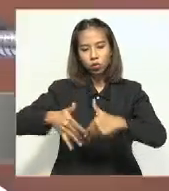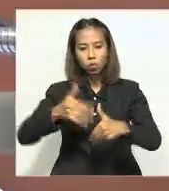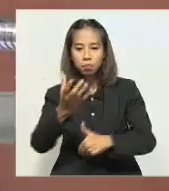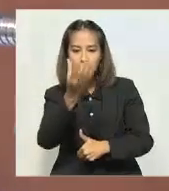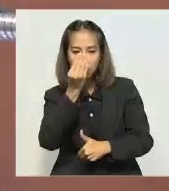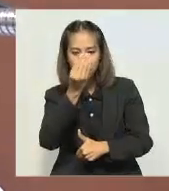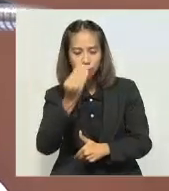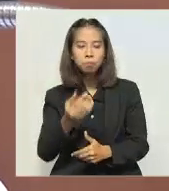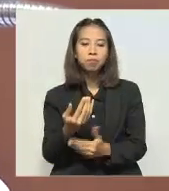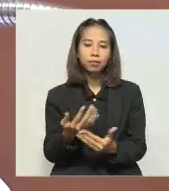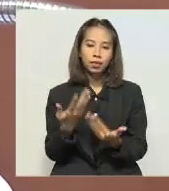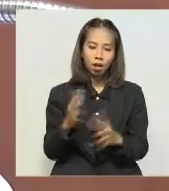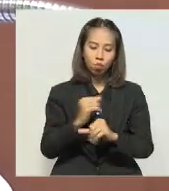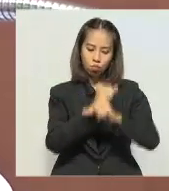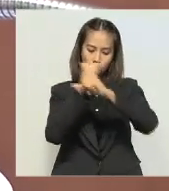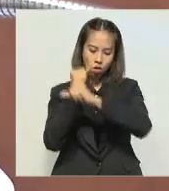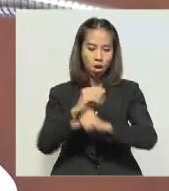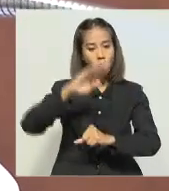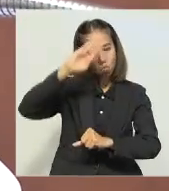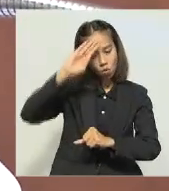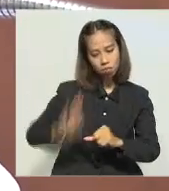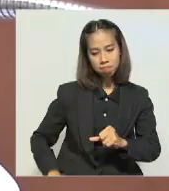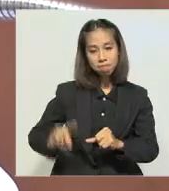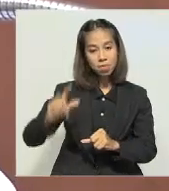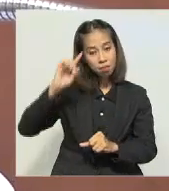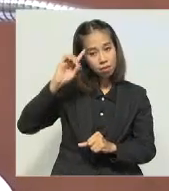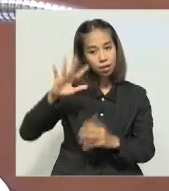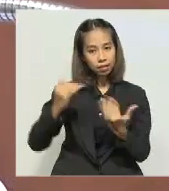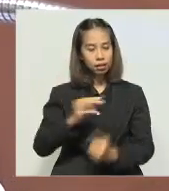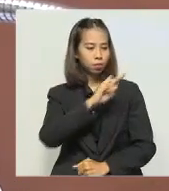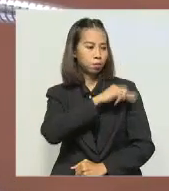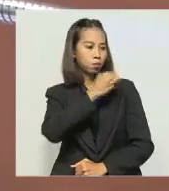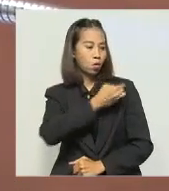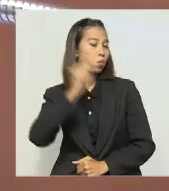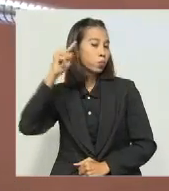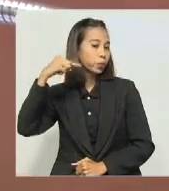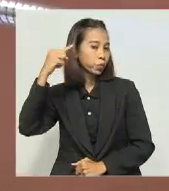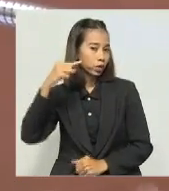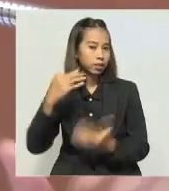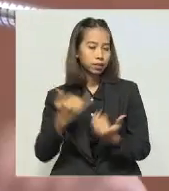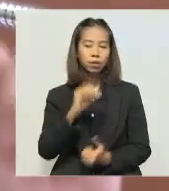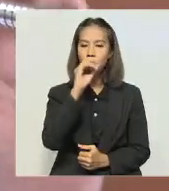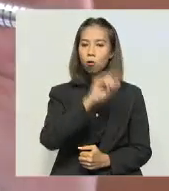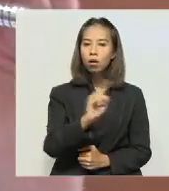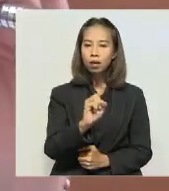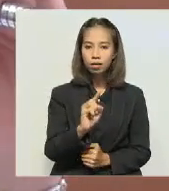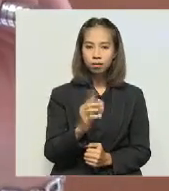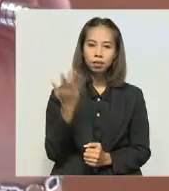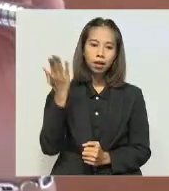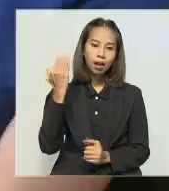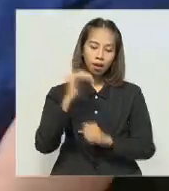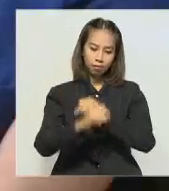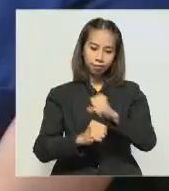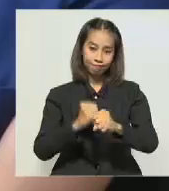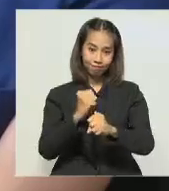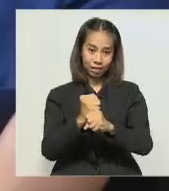ป้องกันโรคพิษสุนัขบ้าแพทย์หญิงจุไรวงศ์สวัสดิ์นายแพทย์ทรงคณูทิกรมควบคุมโรคบอกว่าตั้งแต่ต้นปี